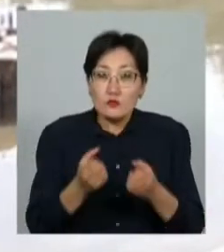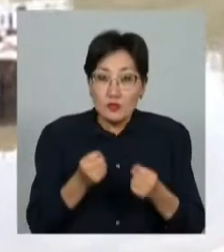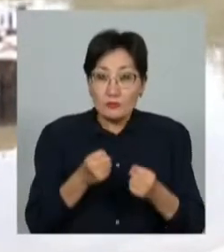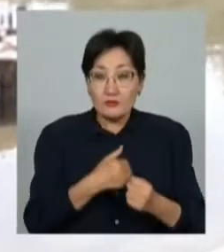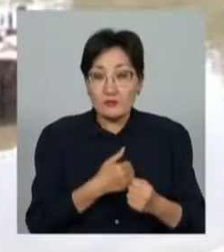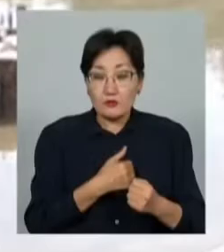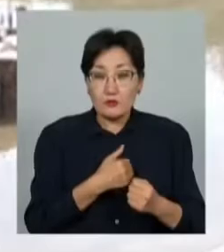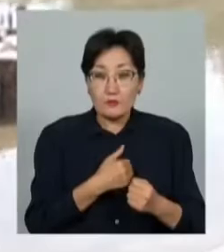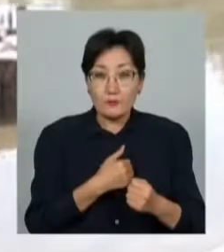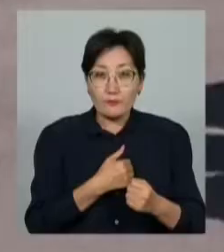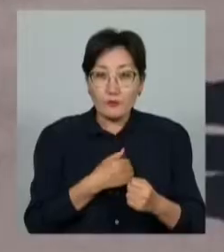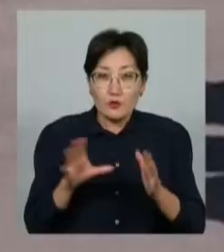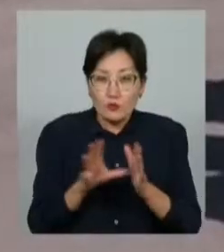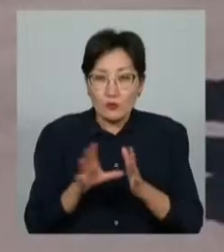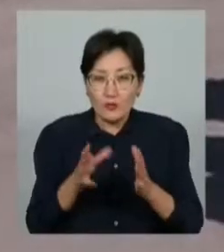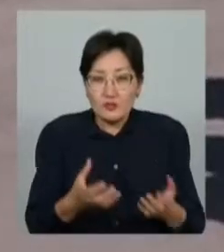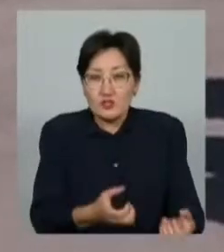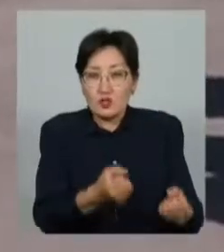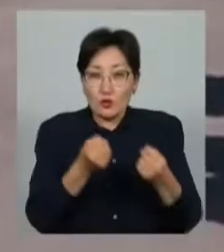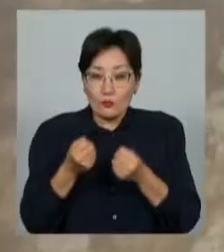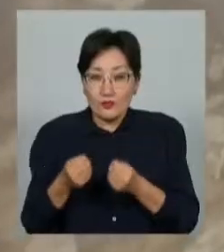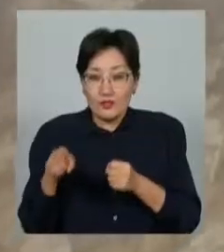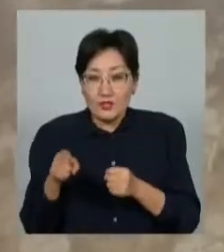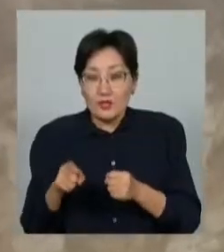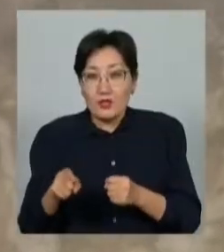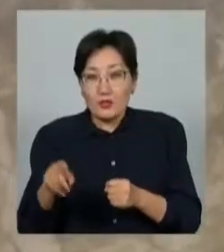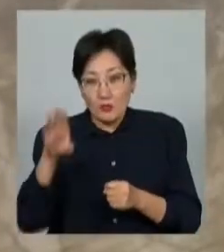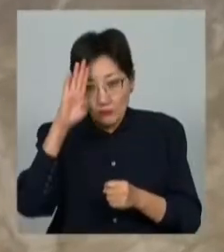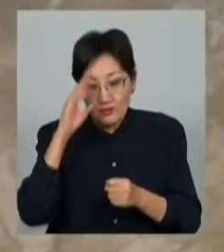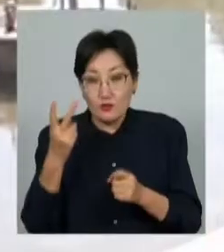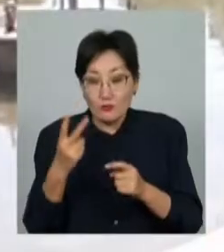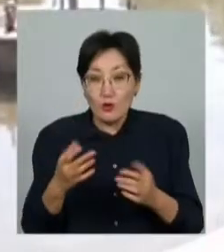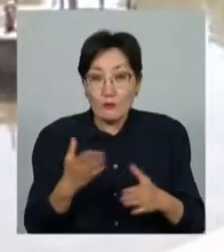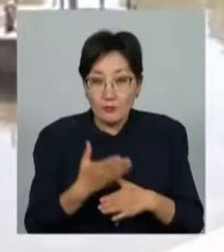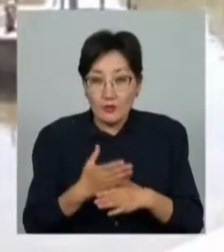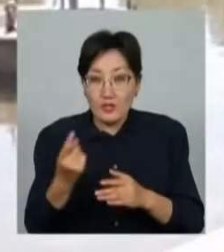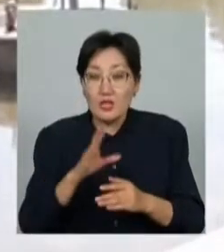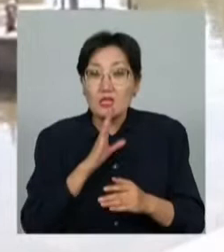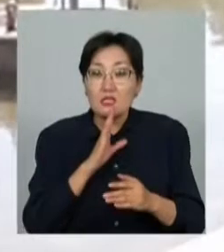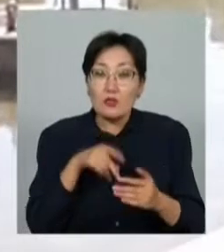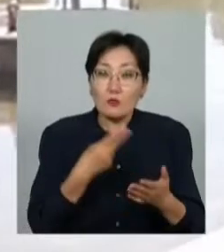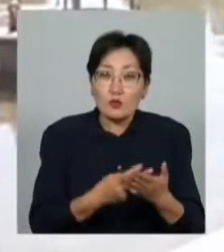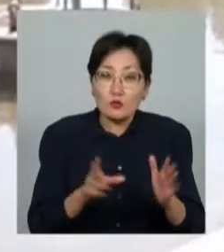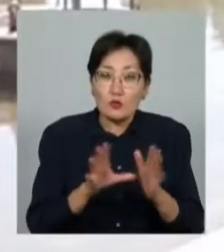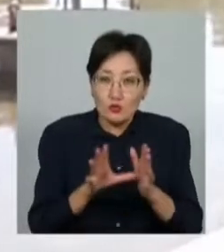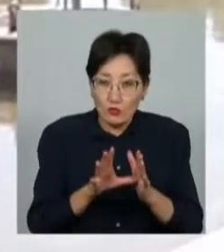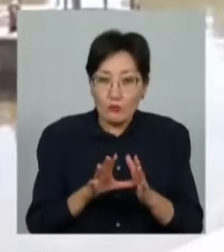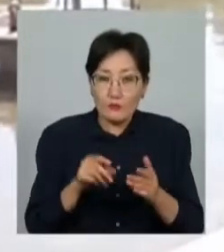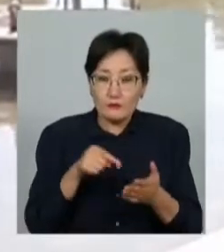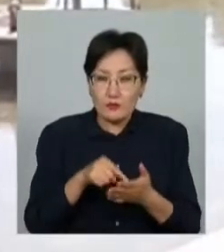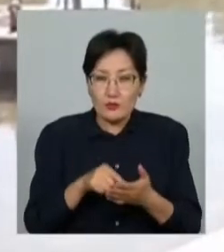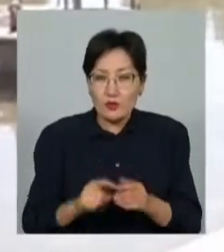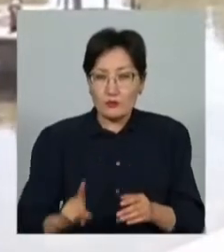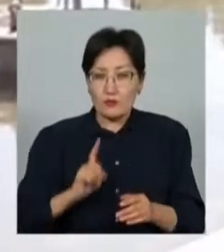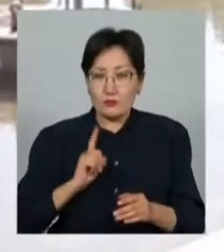кезде тоғырды мен. И тартып шығарған кезде мына жақта екі бала көмектесті маған тағы. Қыз жатты ол жақты, әлі тоғырып отыр. И